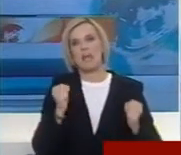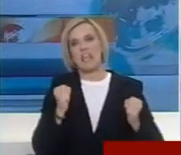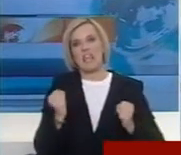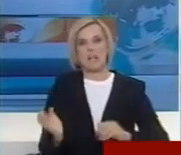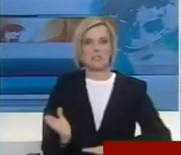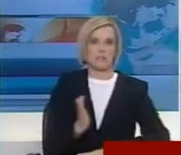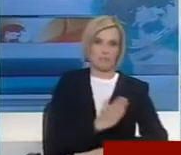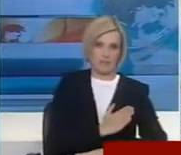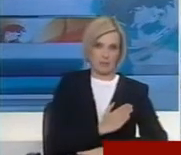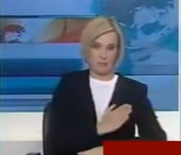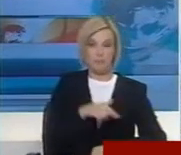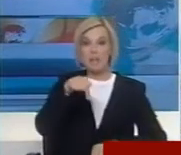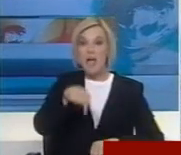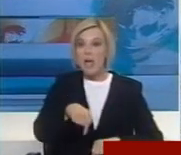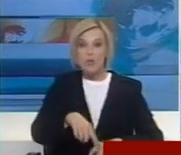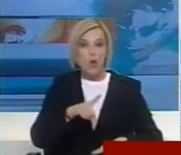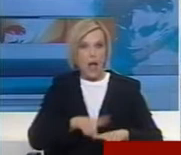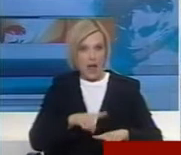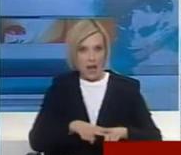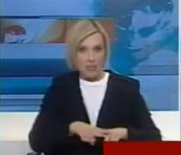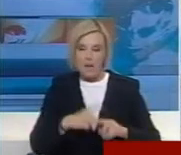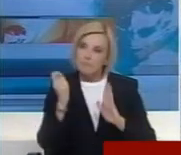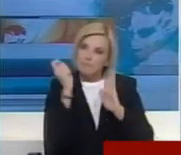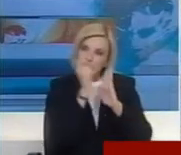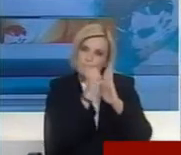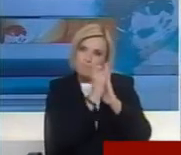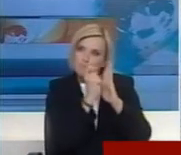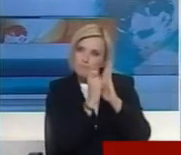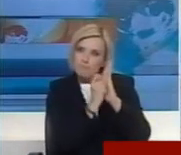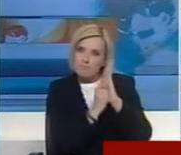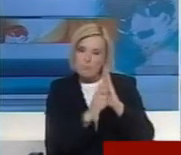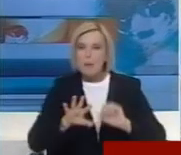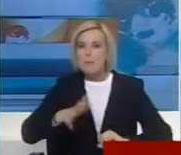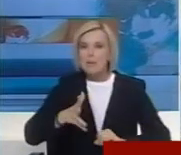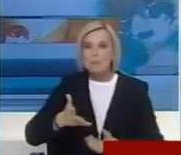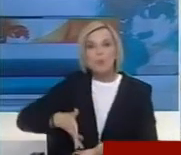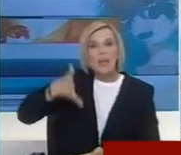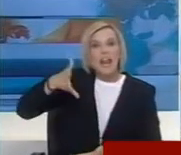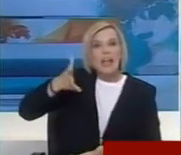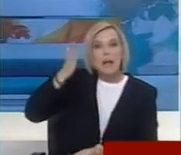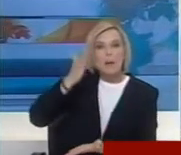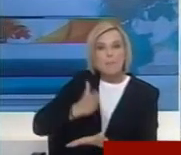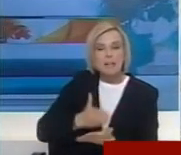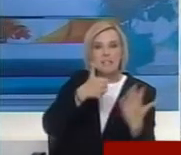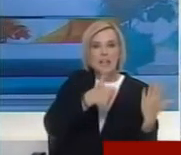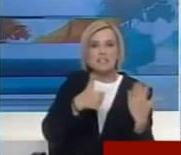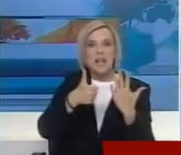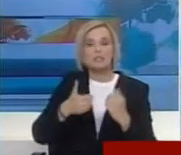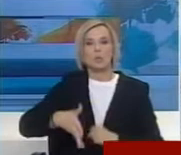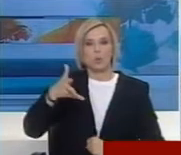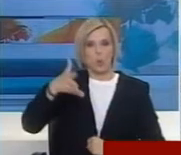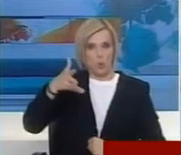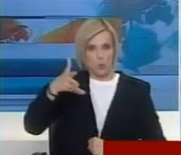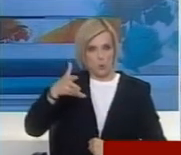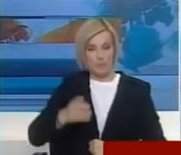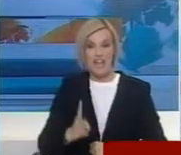έως σήμερα, καταγράφουμε ασθενείς που διασωληνώνονται με μια μέση ηλικία 66 ετών και περίπου 47% έχουν